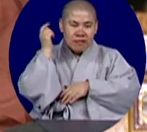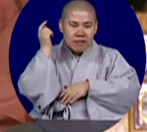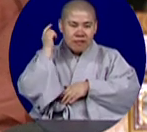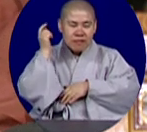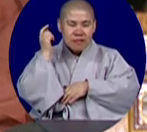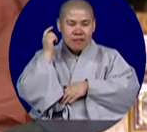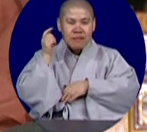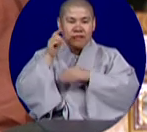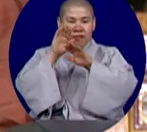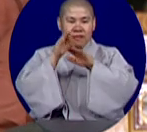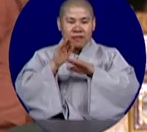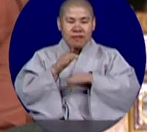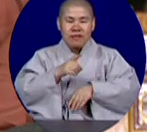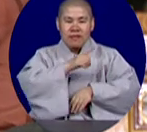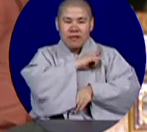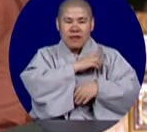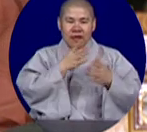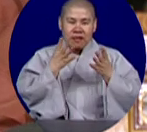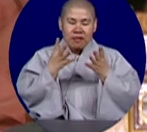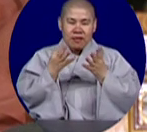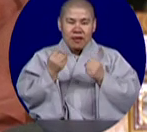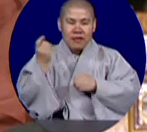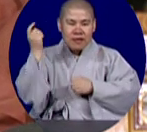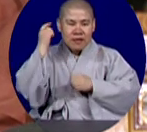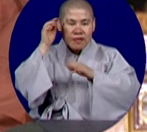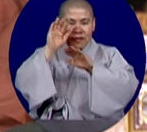거예요. 제일 많이 듣는 게